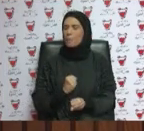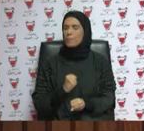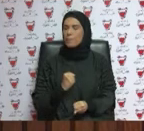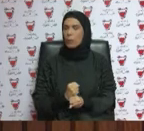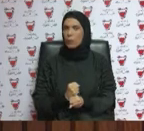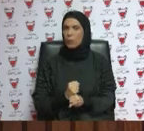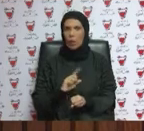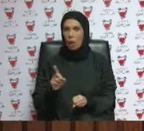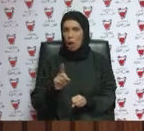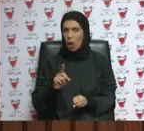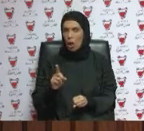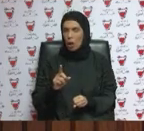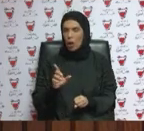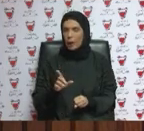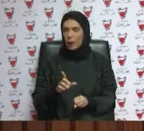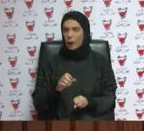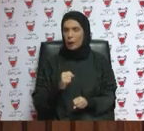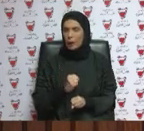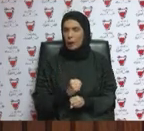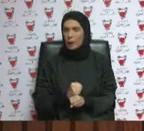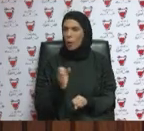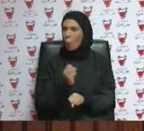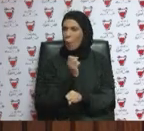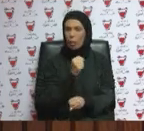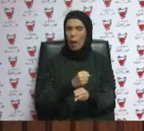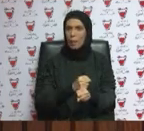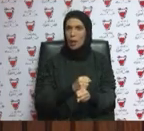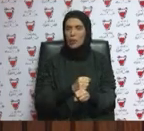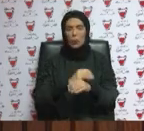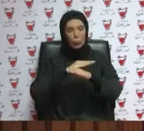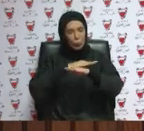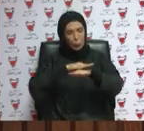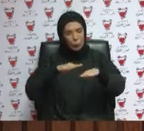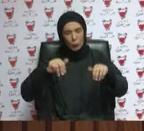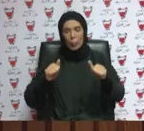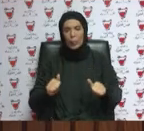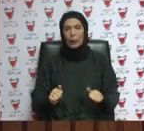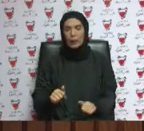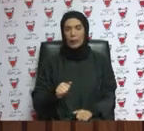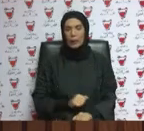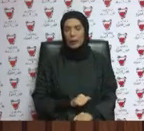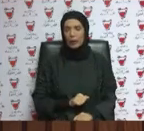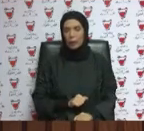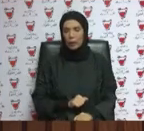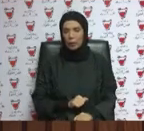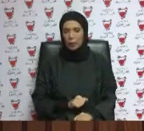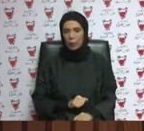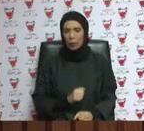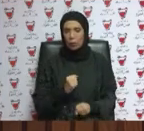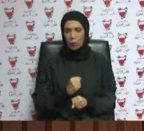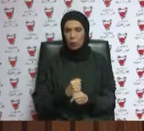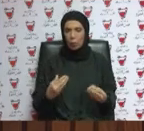نربك عملهم معالي الرئيس. اليوم مثل ما معالي وزير الماليه ذكر في جلسه مجلس النواب يوم الثلاثاء ان هم يعملون